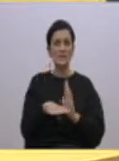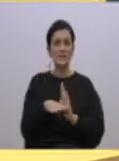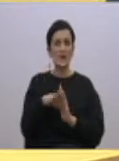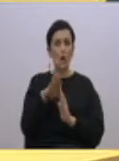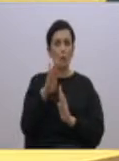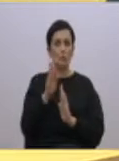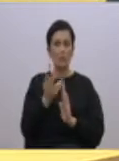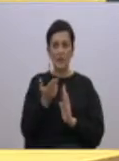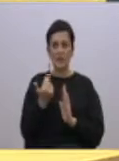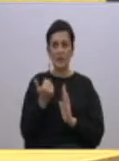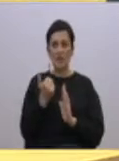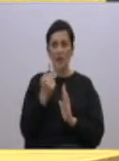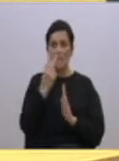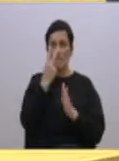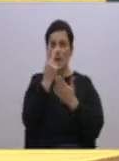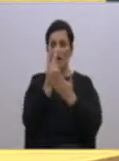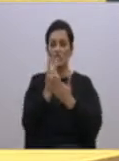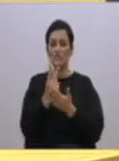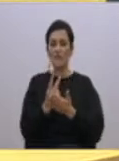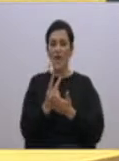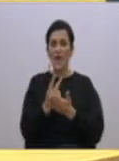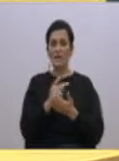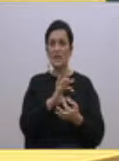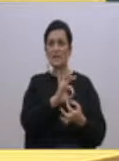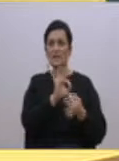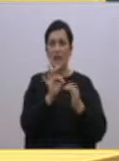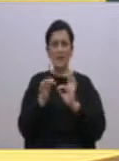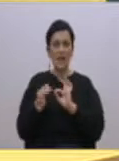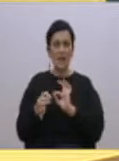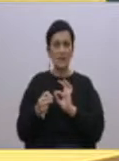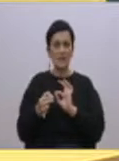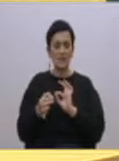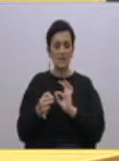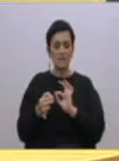და მაჩვენებელთა დეტალიზაციაზე.